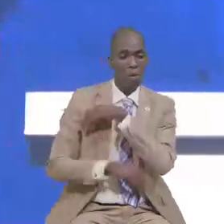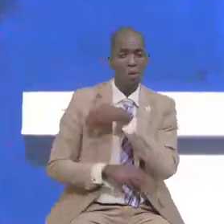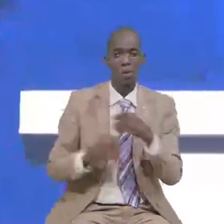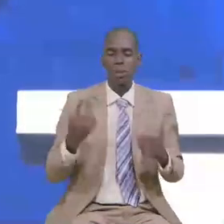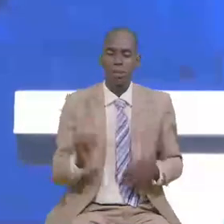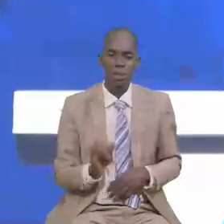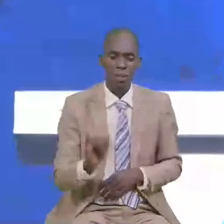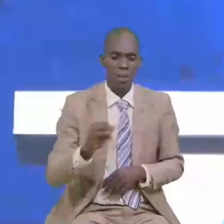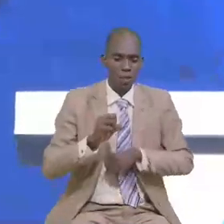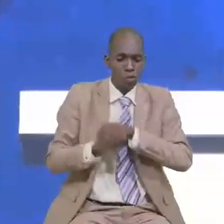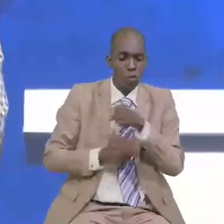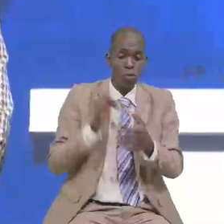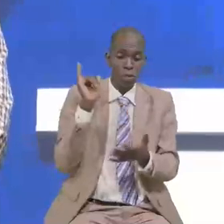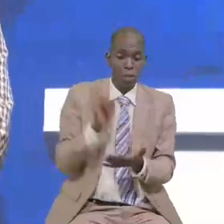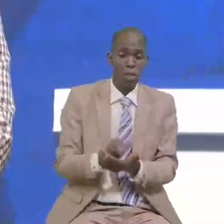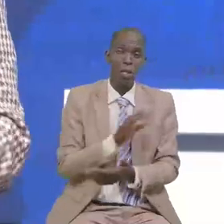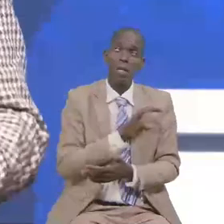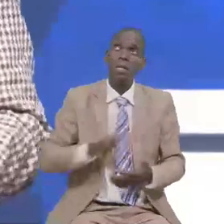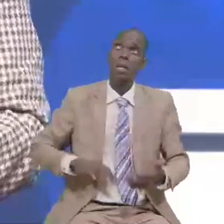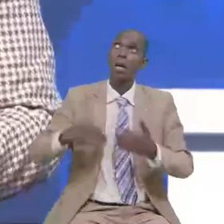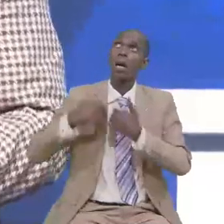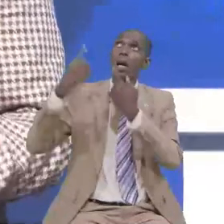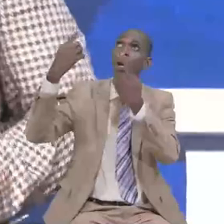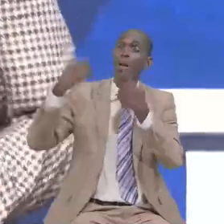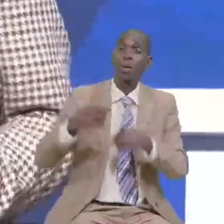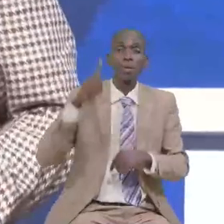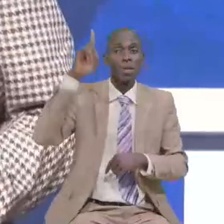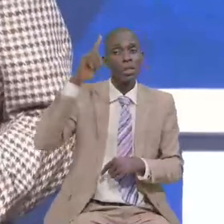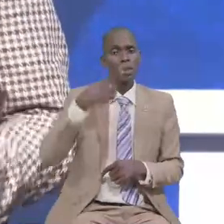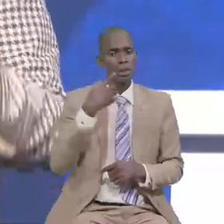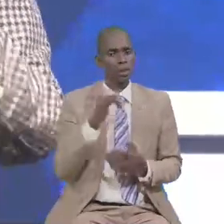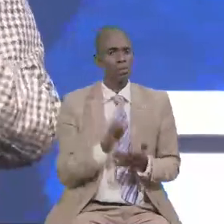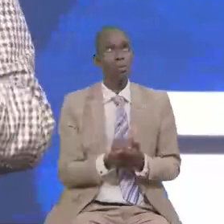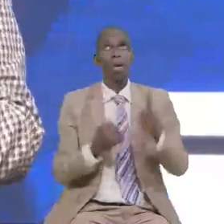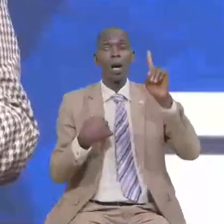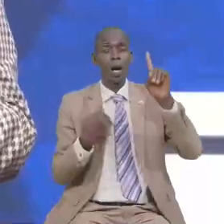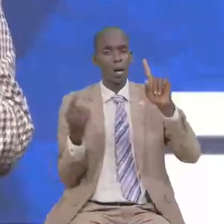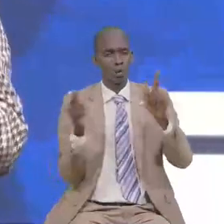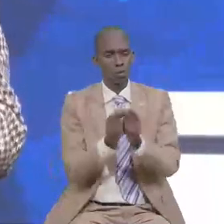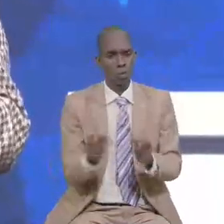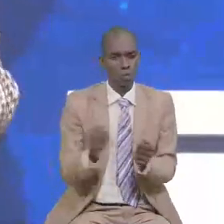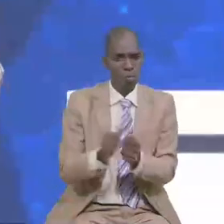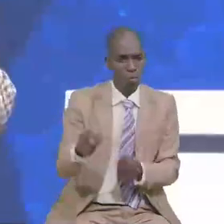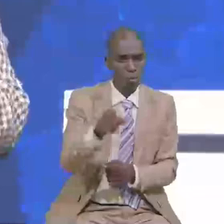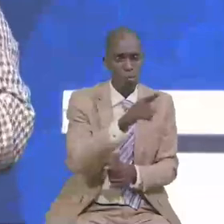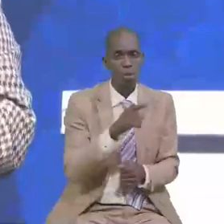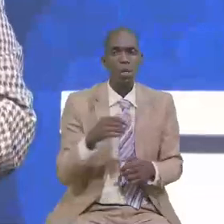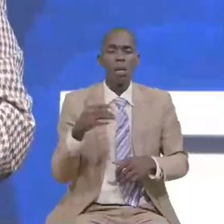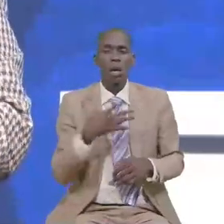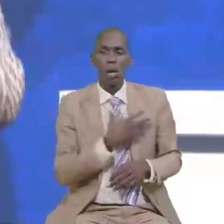éternelle, la souffrance éternelle, ce Christ est venu. Et dit, je viens à